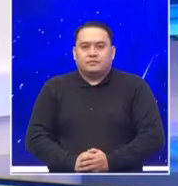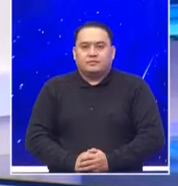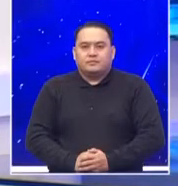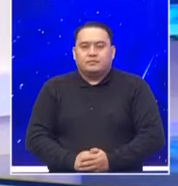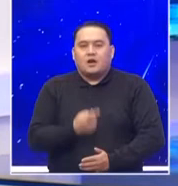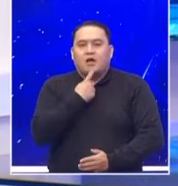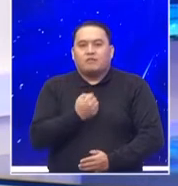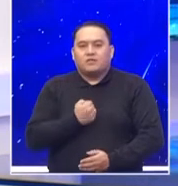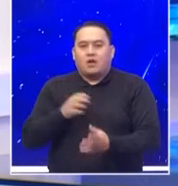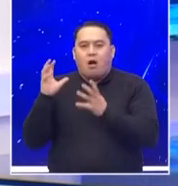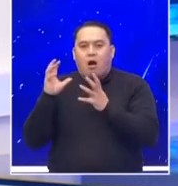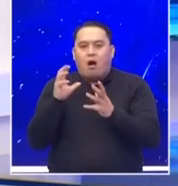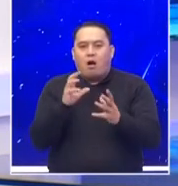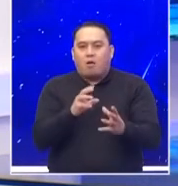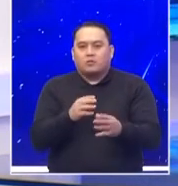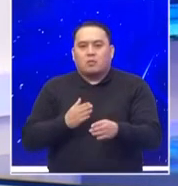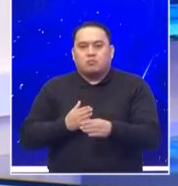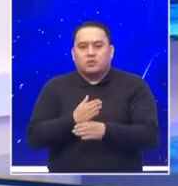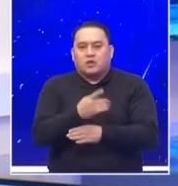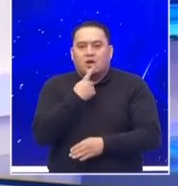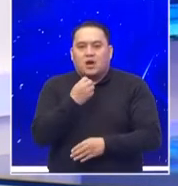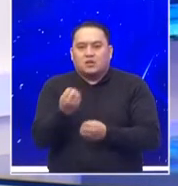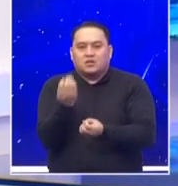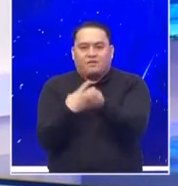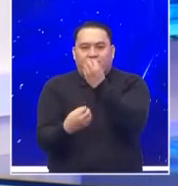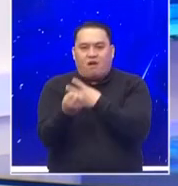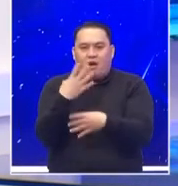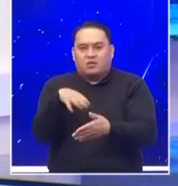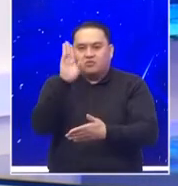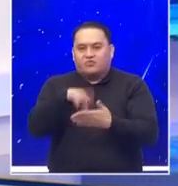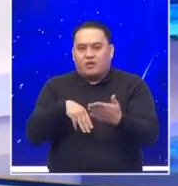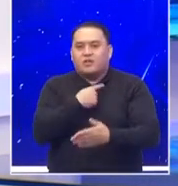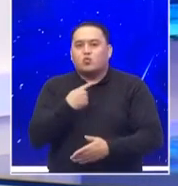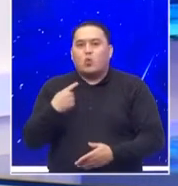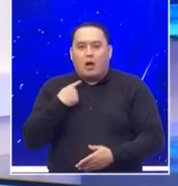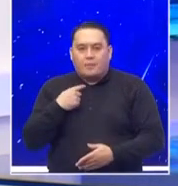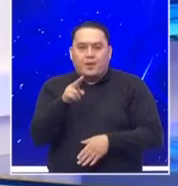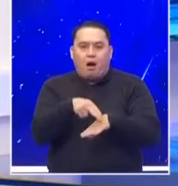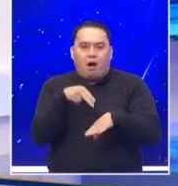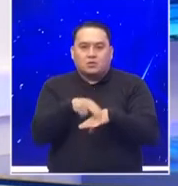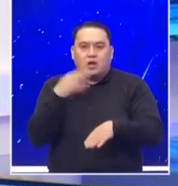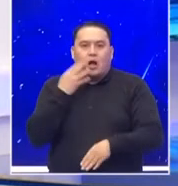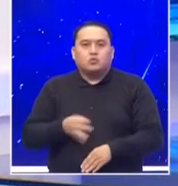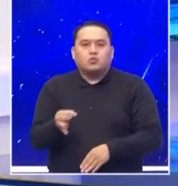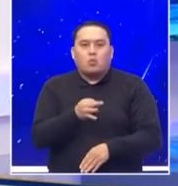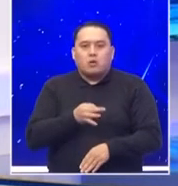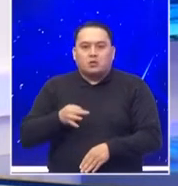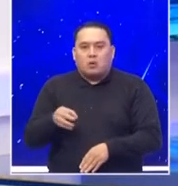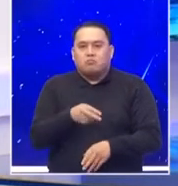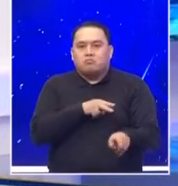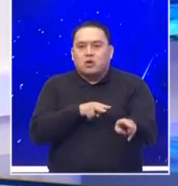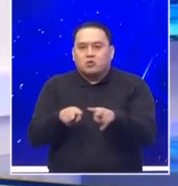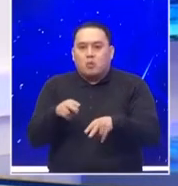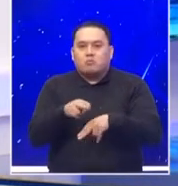водитель автобуса проехавший перекресток на красный сигнал светофора оштрафован в талдыкоргане полицейские алматинской области при